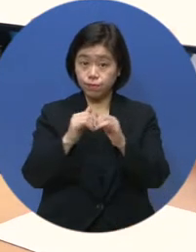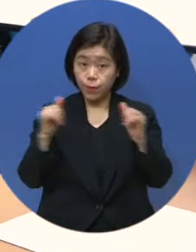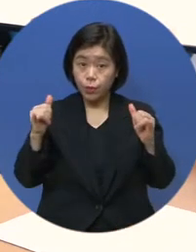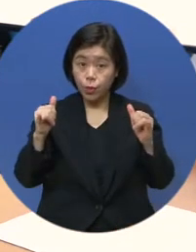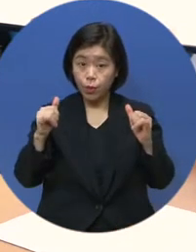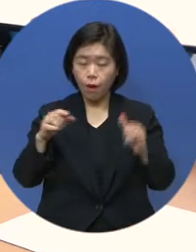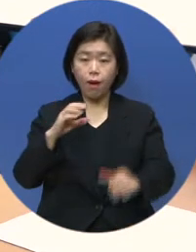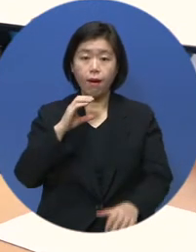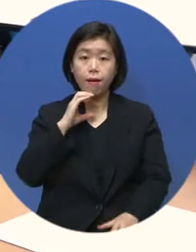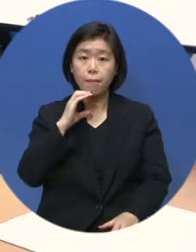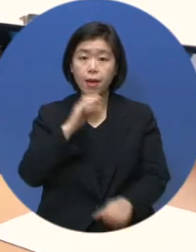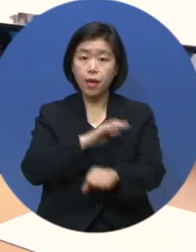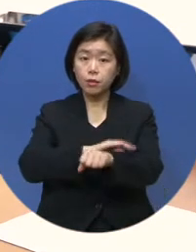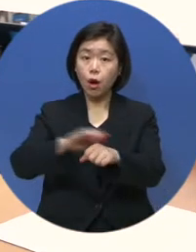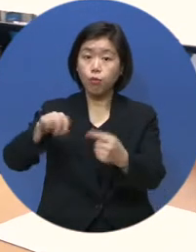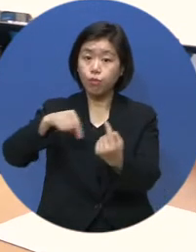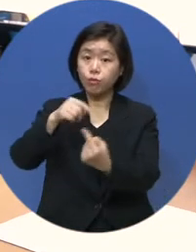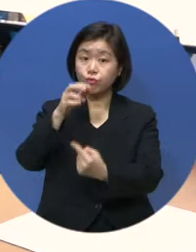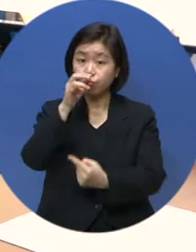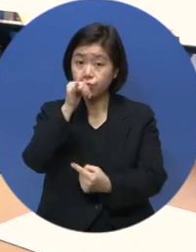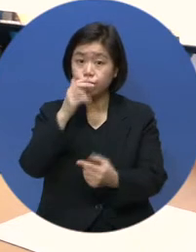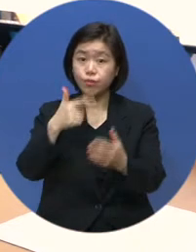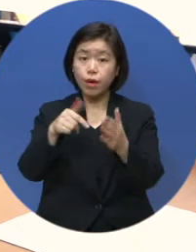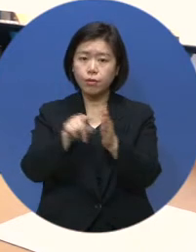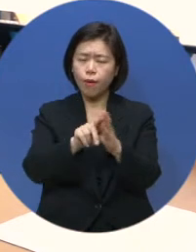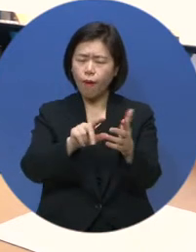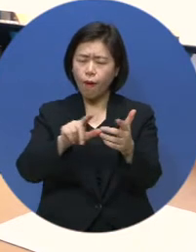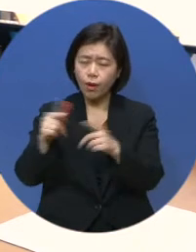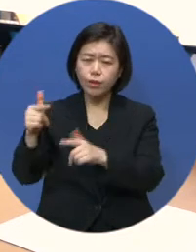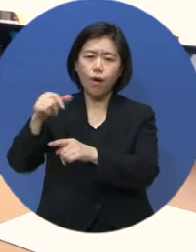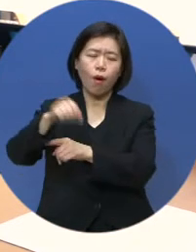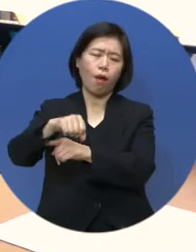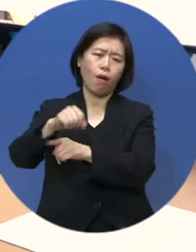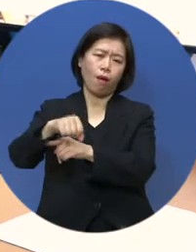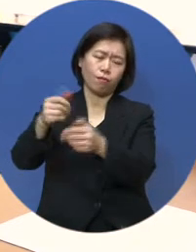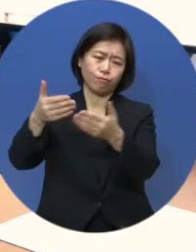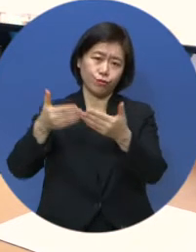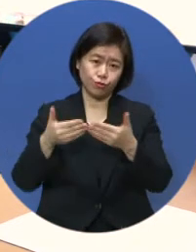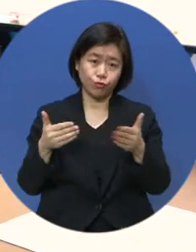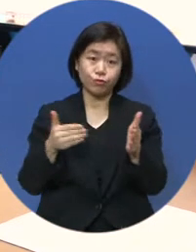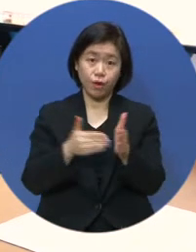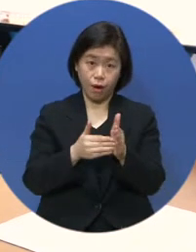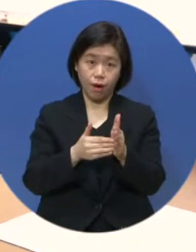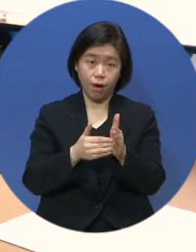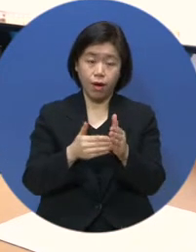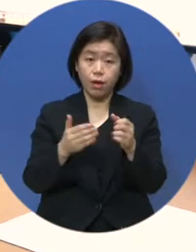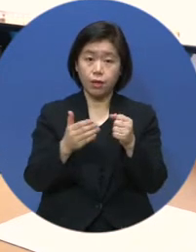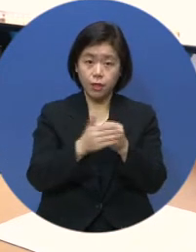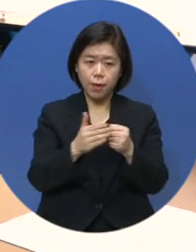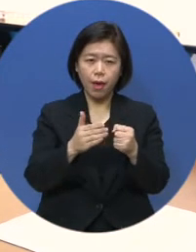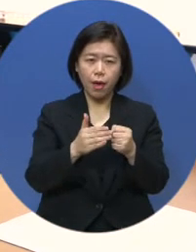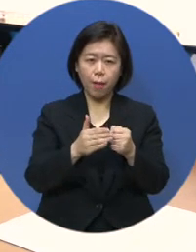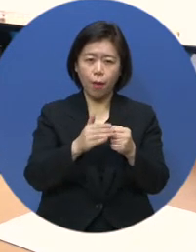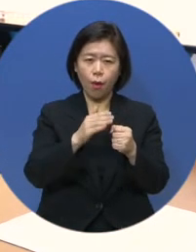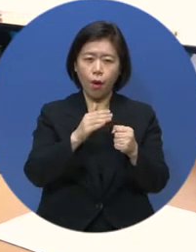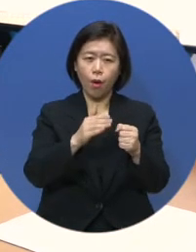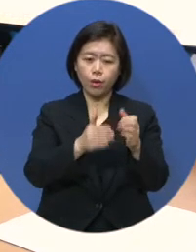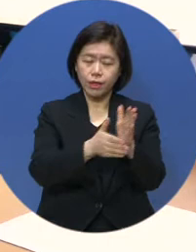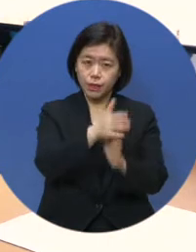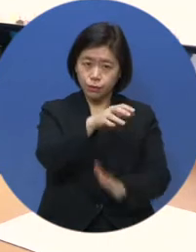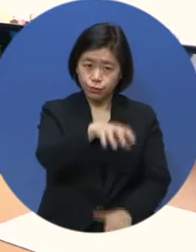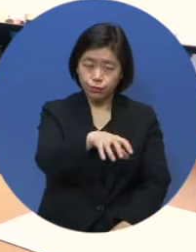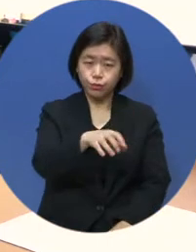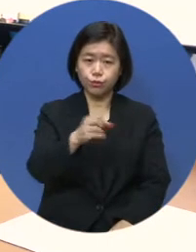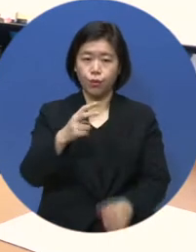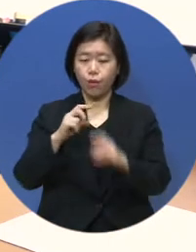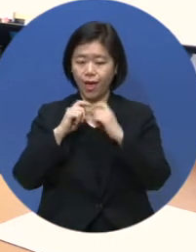공간을 활용할 수 있도록 다방면으로 그렇게 또 허락해 주셔서 민관공이 함께 더불어서